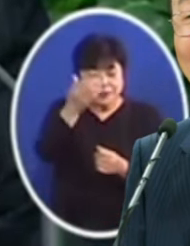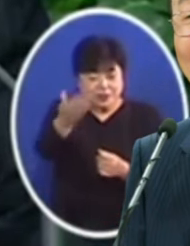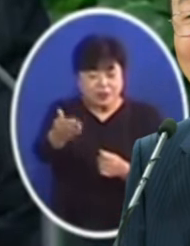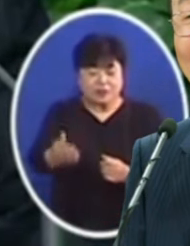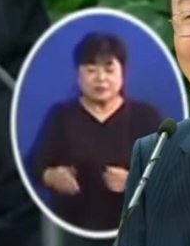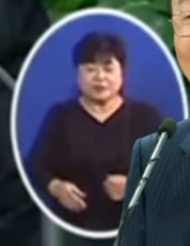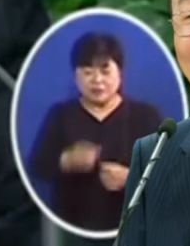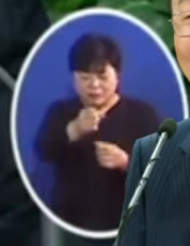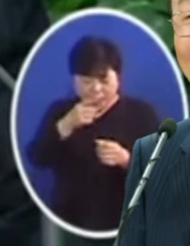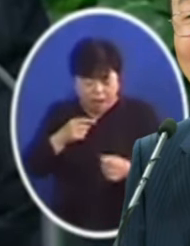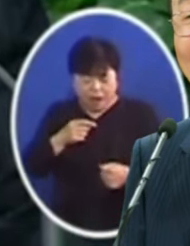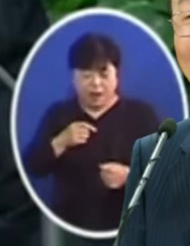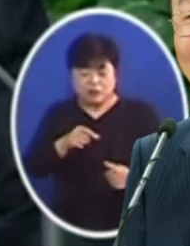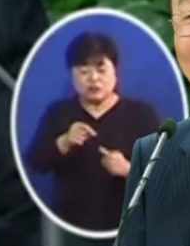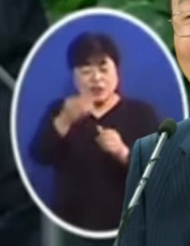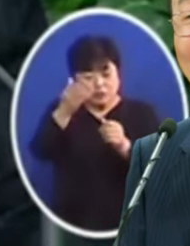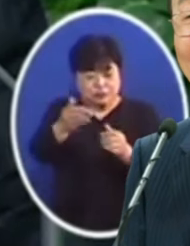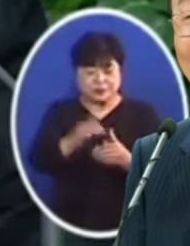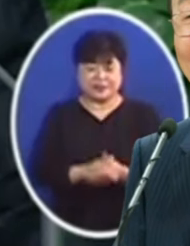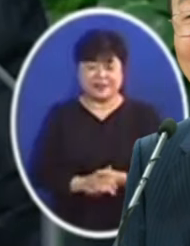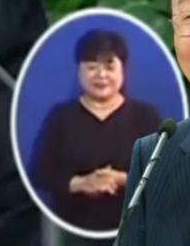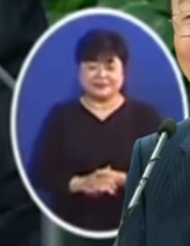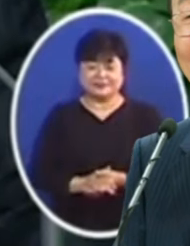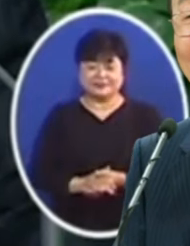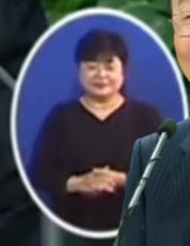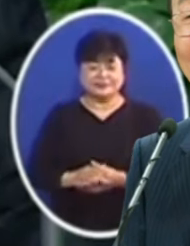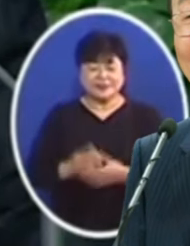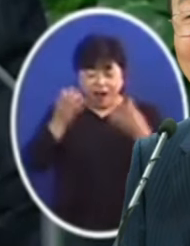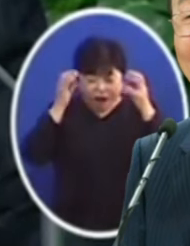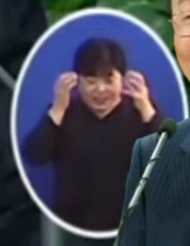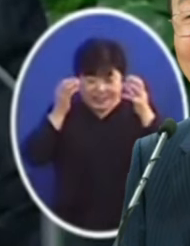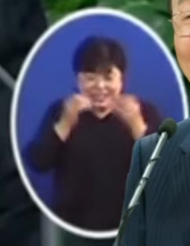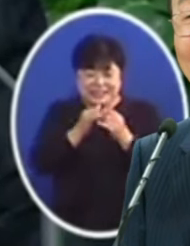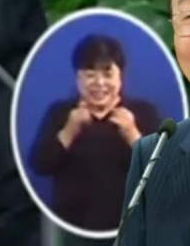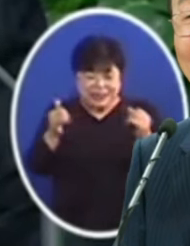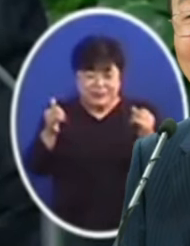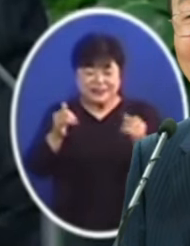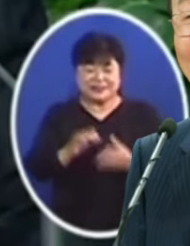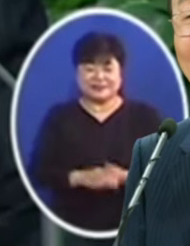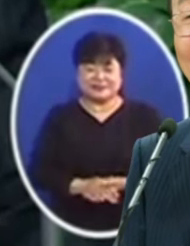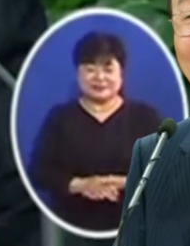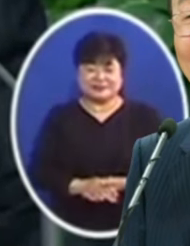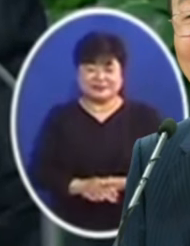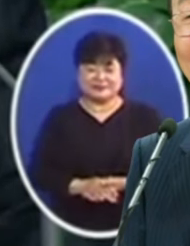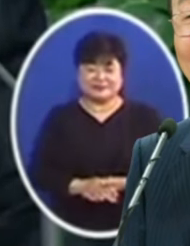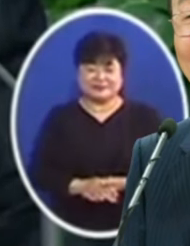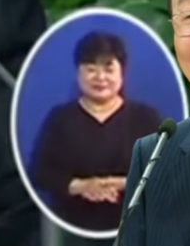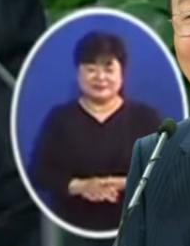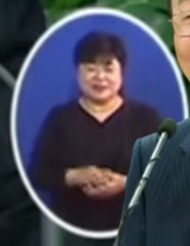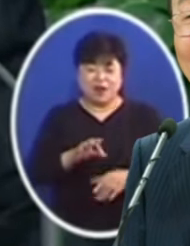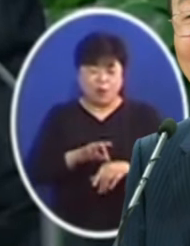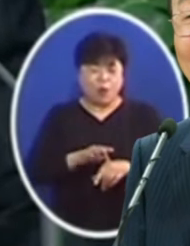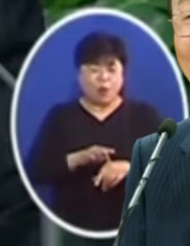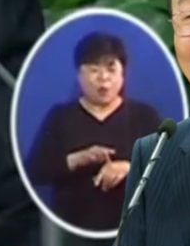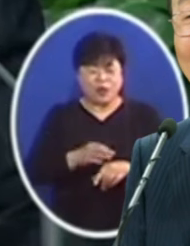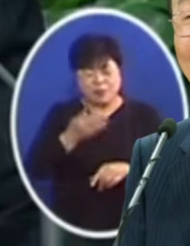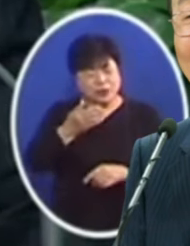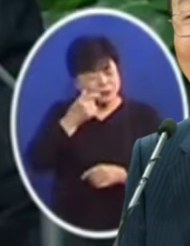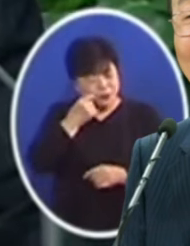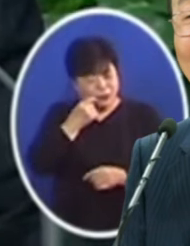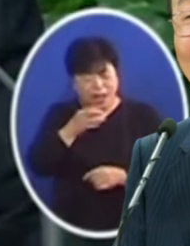여러분을 세상권의 올무에서 건지시는데 우리가 어릴 때는 사람들이 좀처럼 고기를 먹을 수 없습니다.